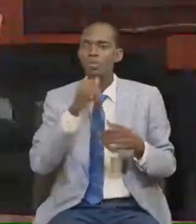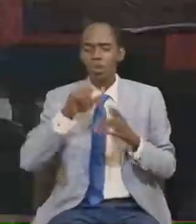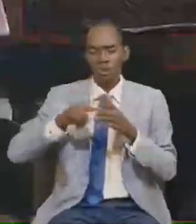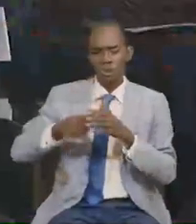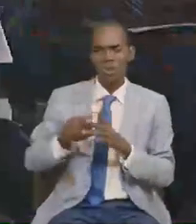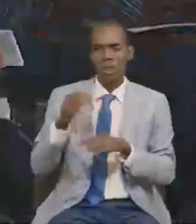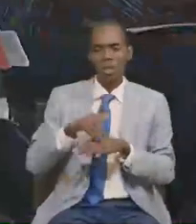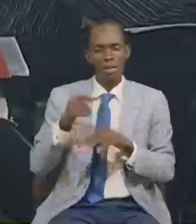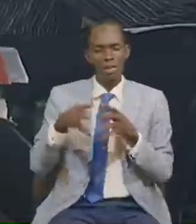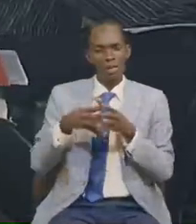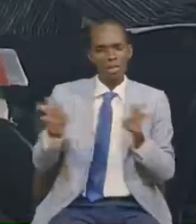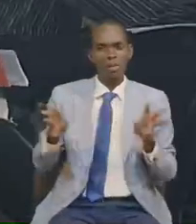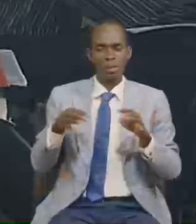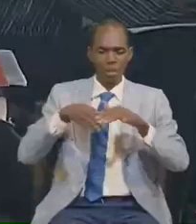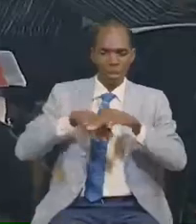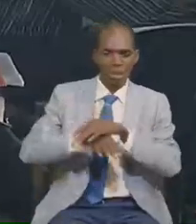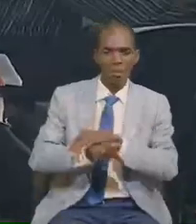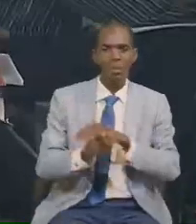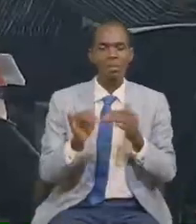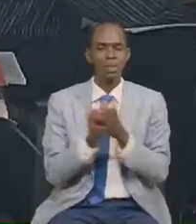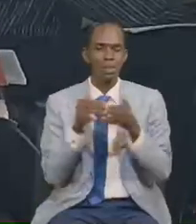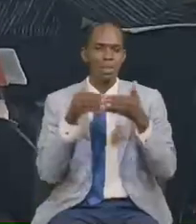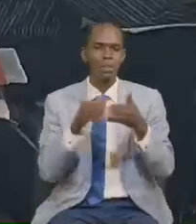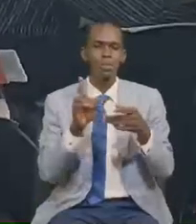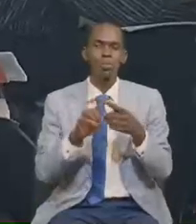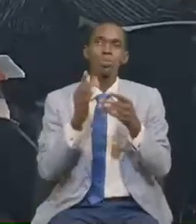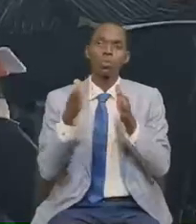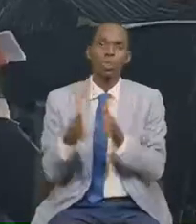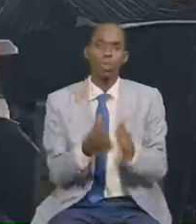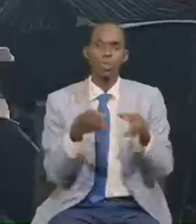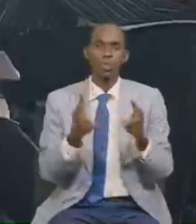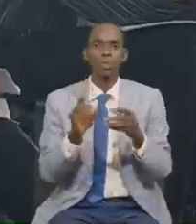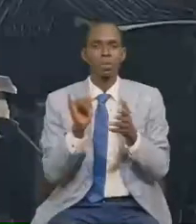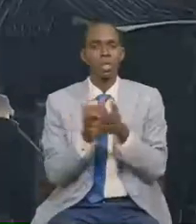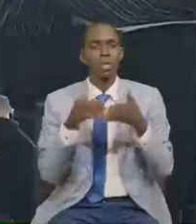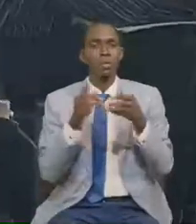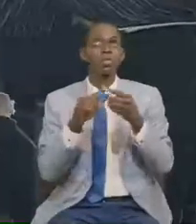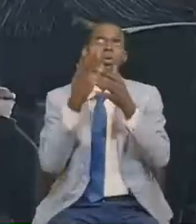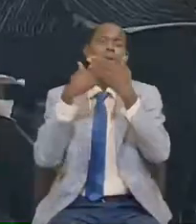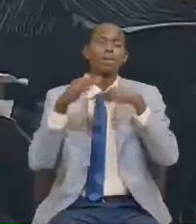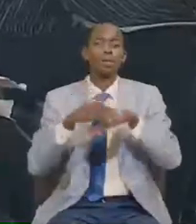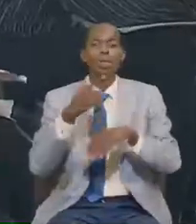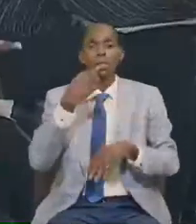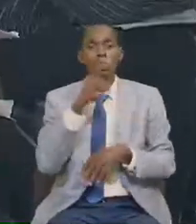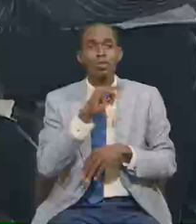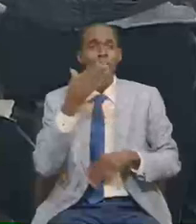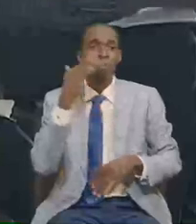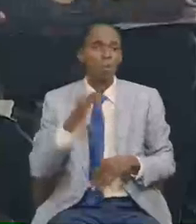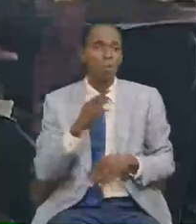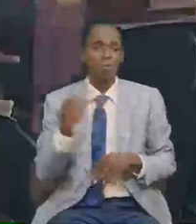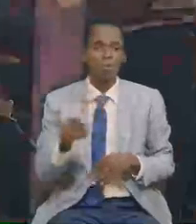entré, par le chemin resserré qui conduit au ciel. Aider, de ne médire de personne,